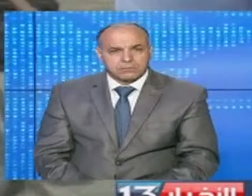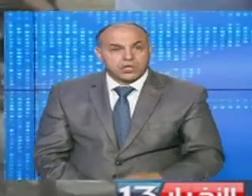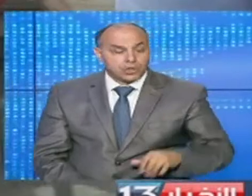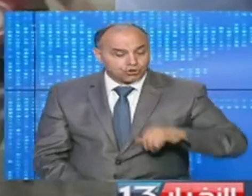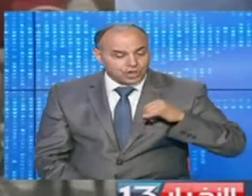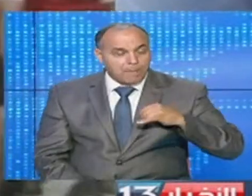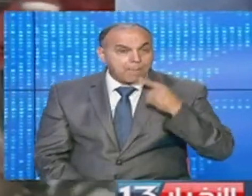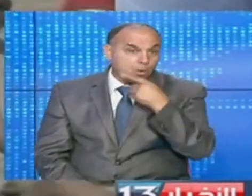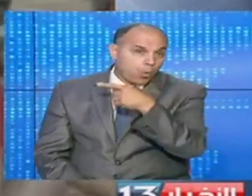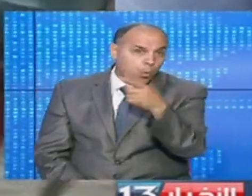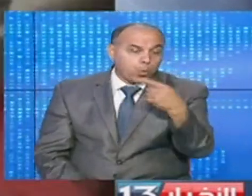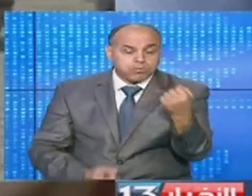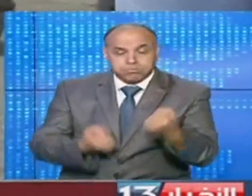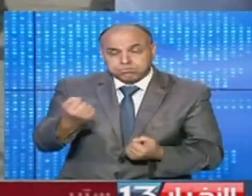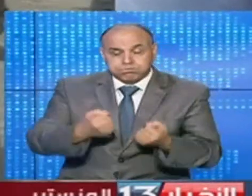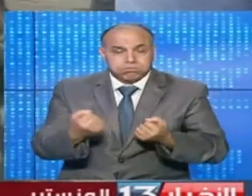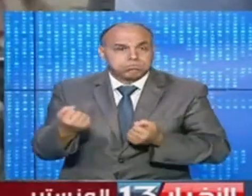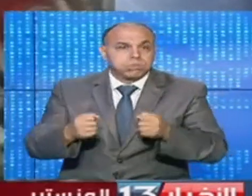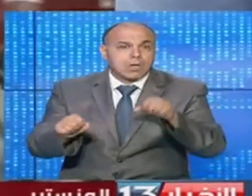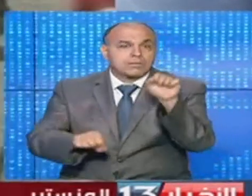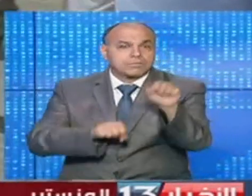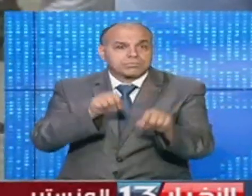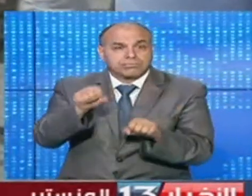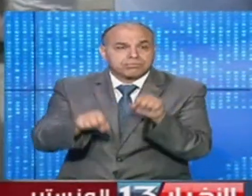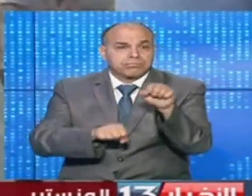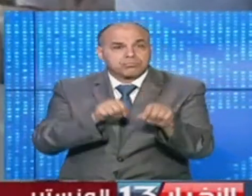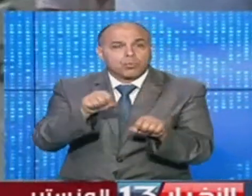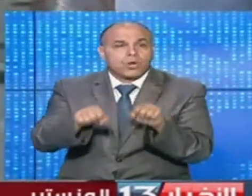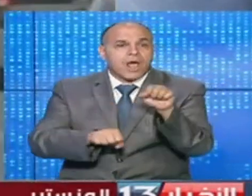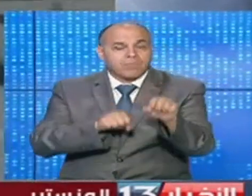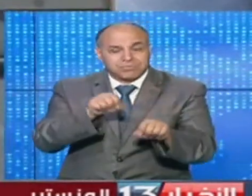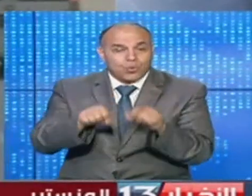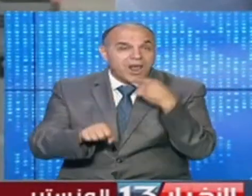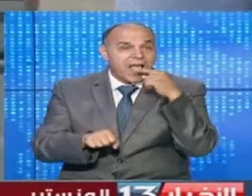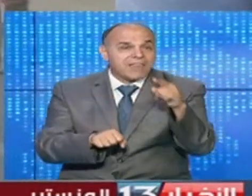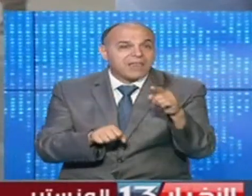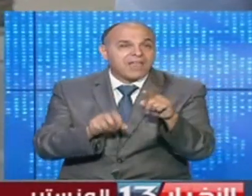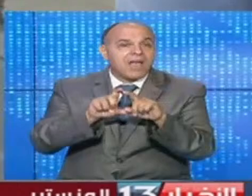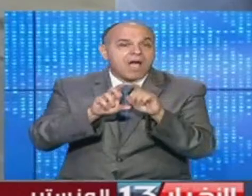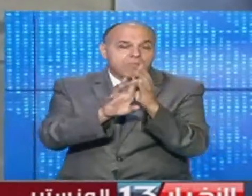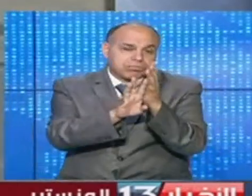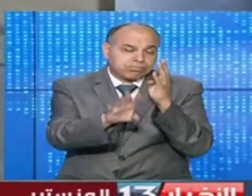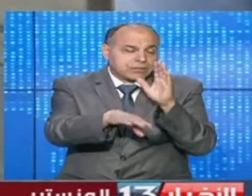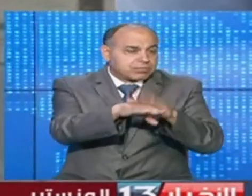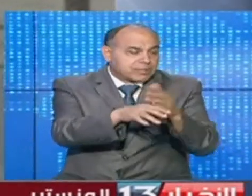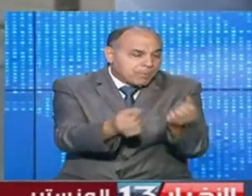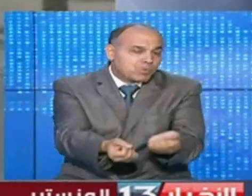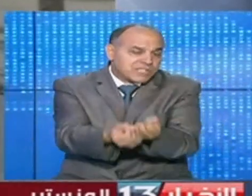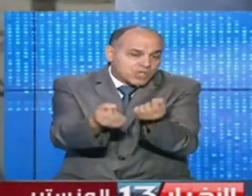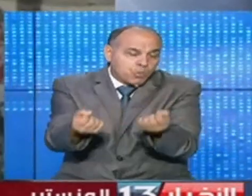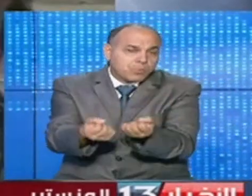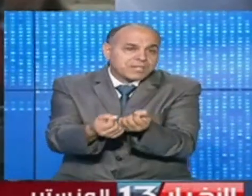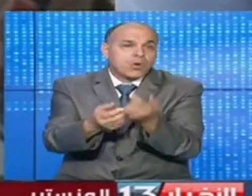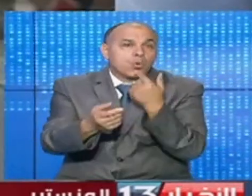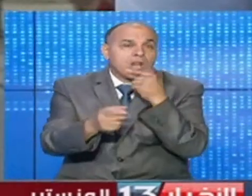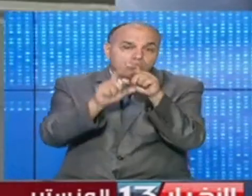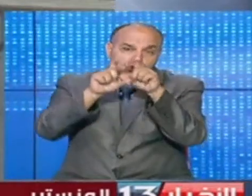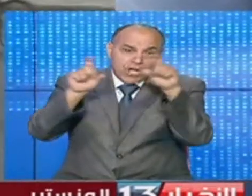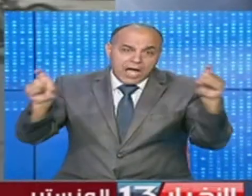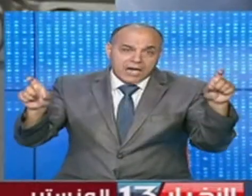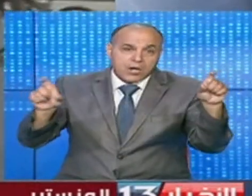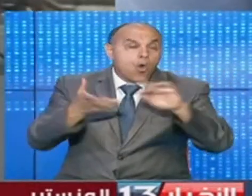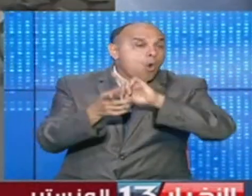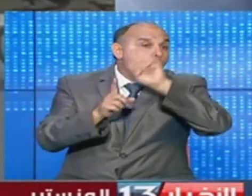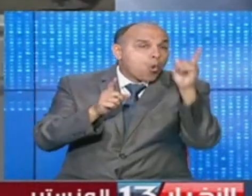شباب يجوب البلاد على متن دراجات هوائيه ضمن قافله تحسيسيه متنقله شعارها